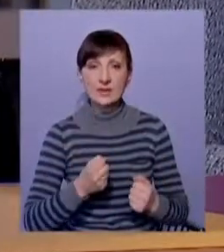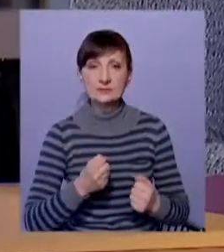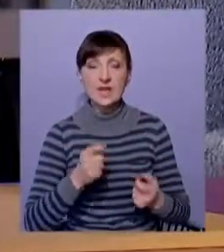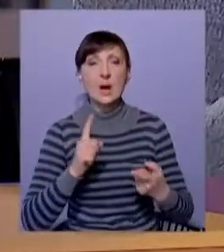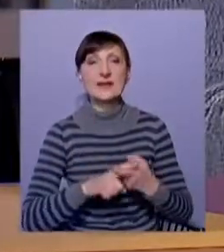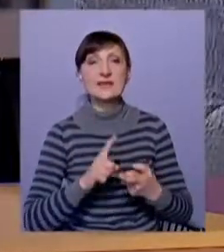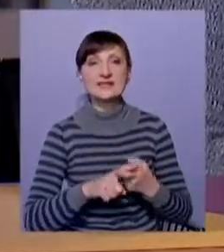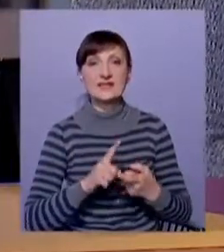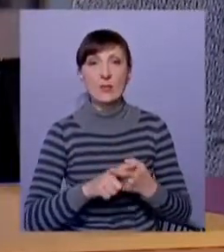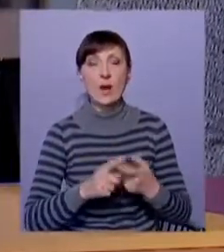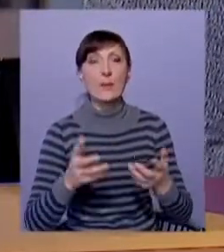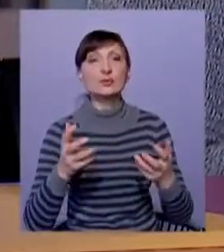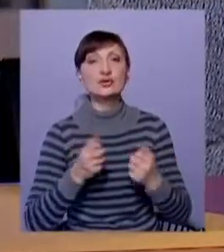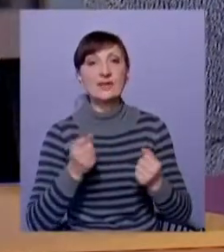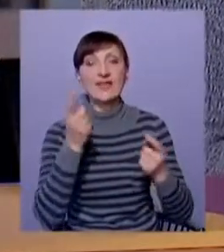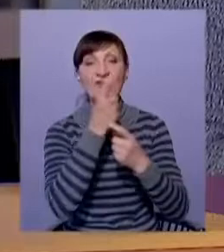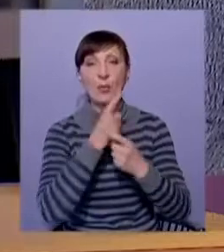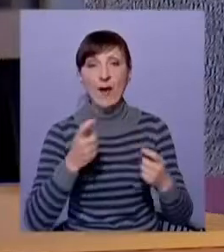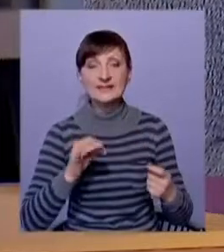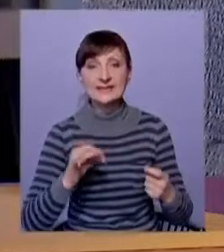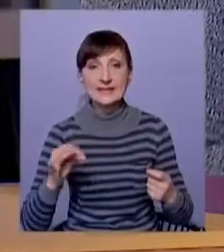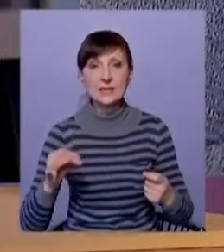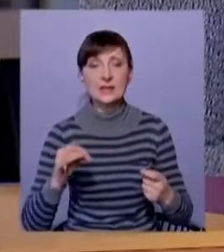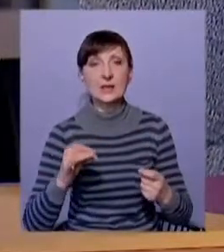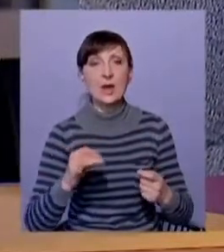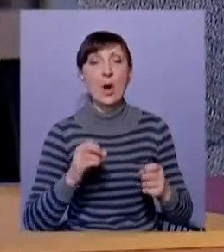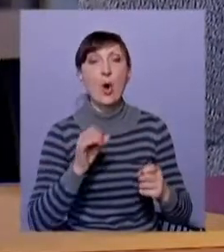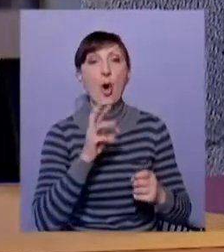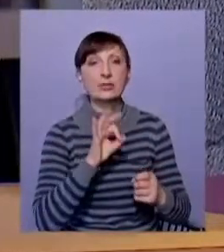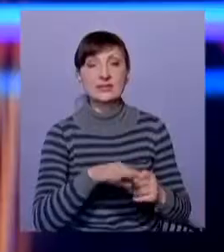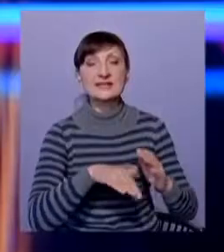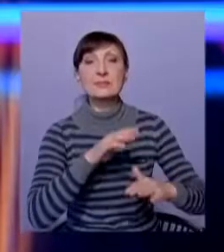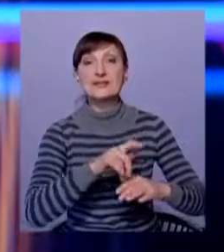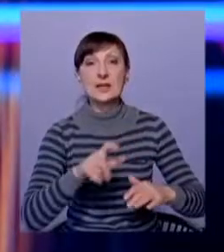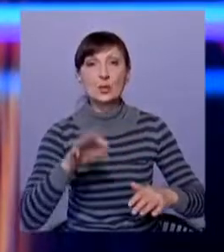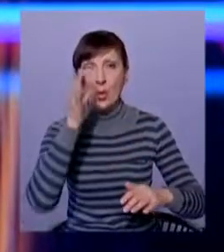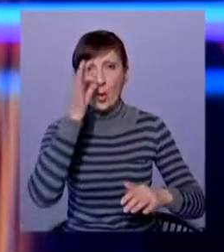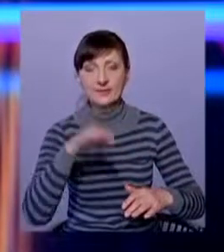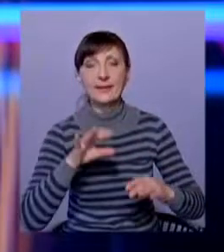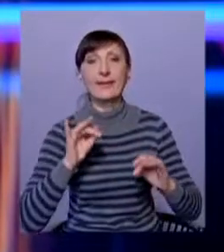посредством получения информации непосредственно от специалистов, ну и также